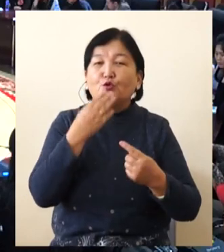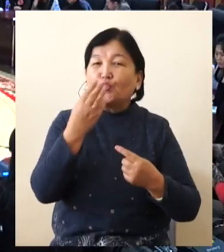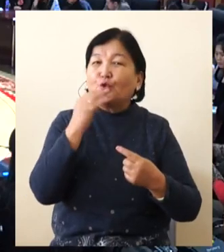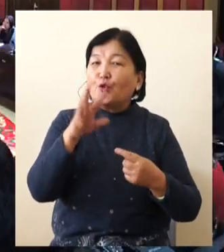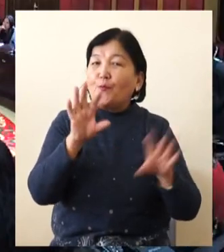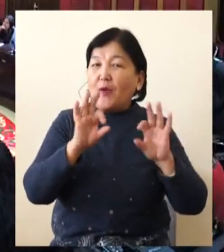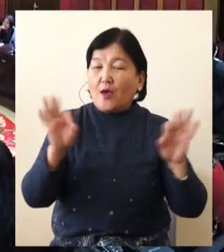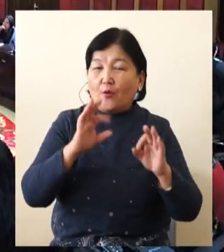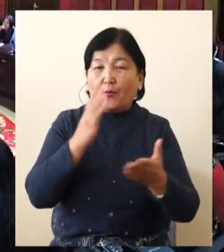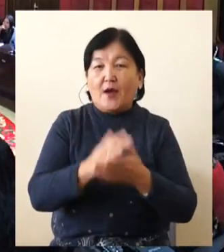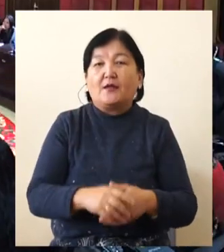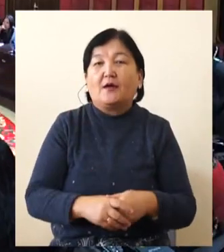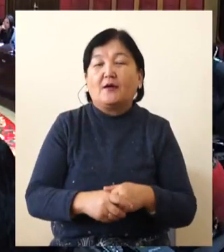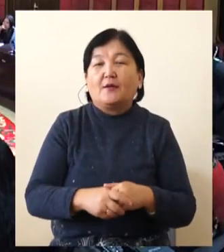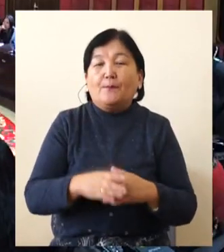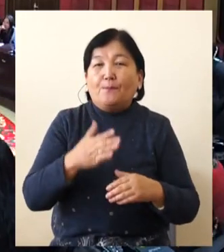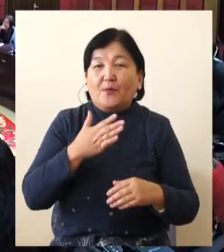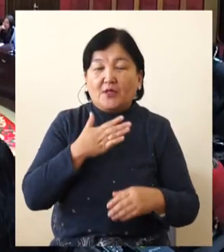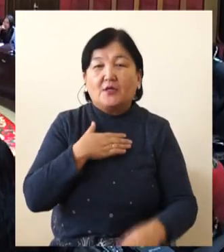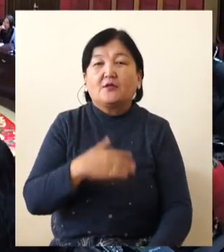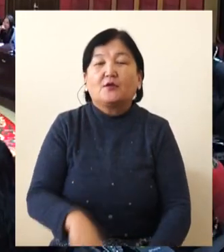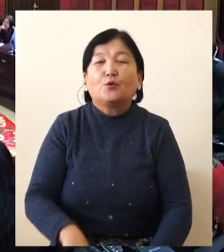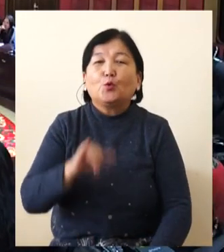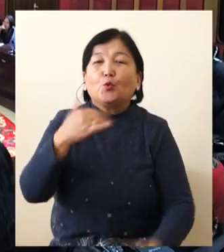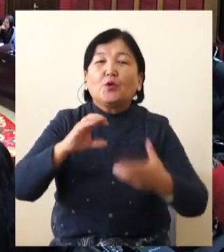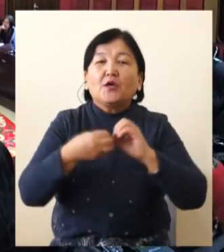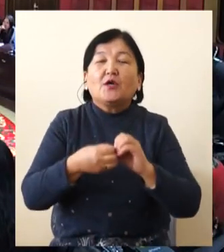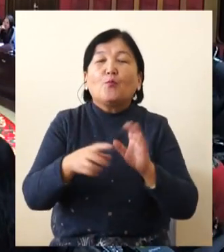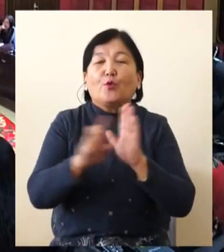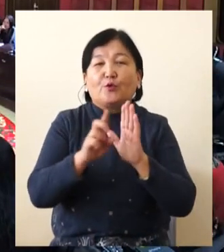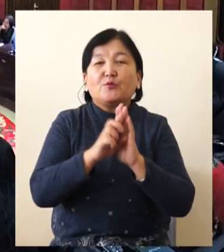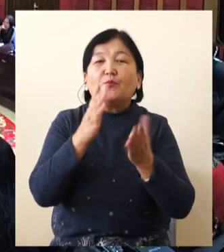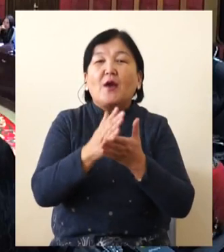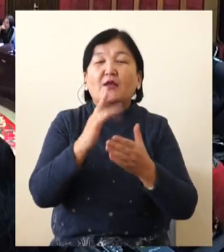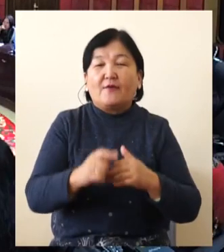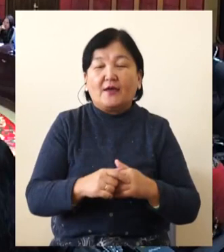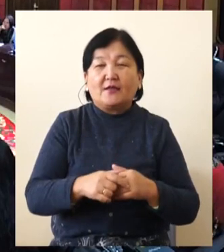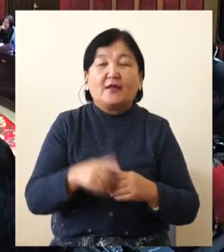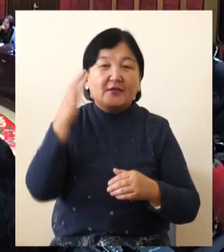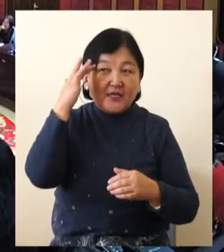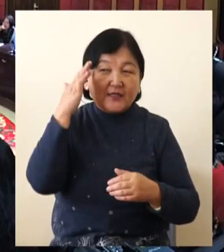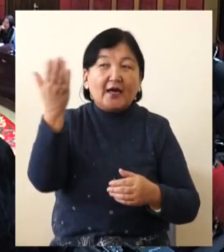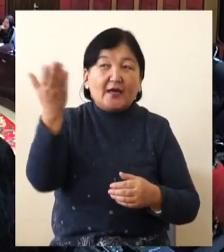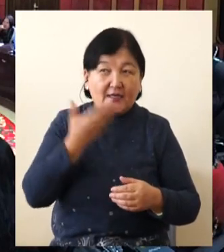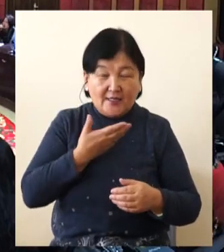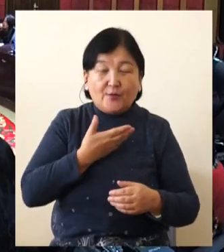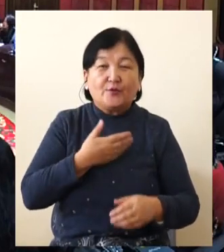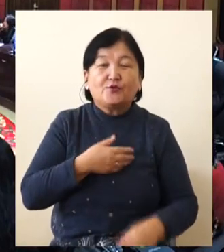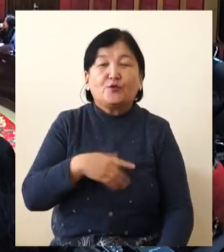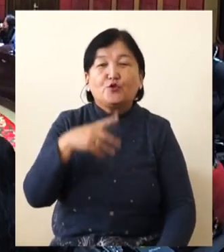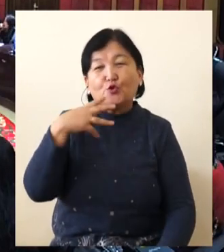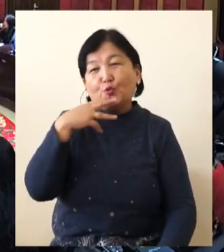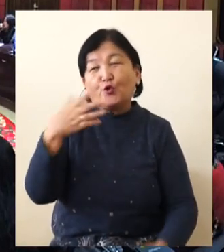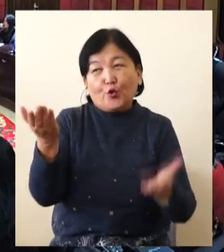Тэгээд үүнийг одоо тасгийн хөтөлбөрийн тухай бидний зүгээс одоо юу хийж болох вэ? Санал